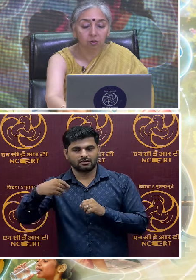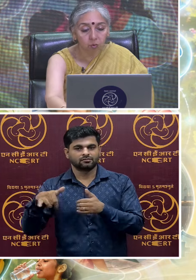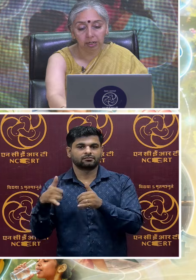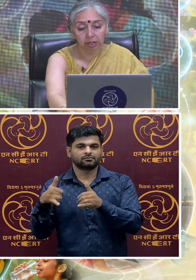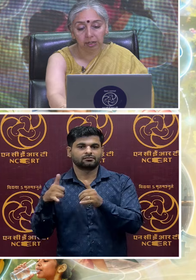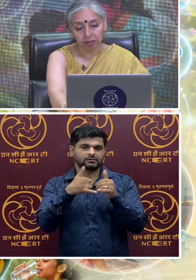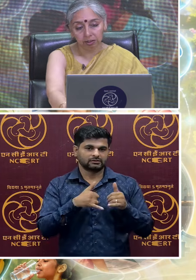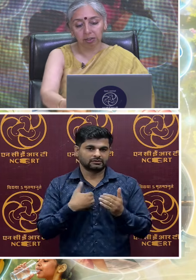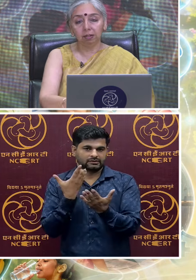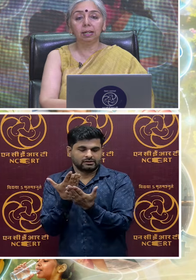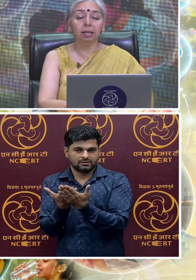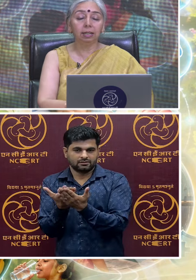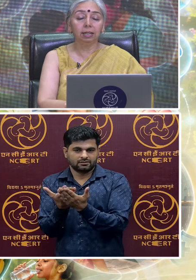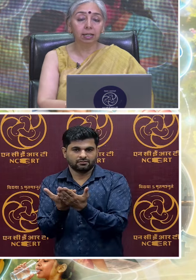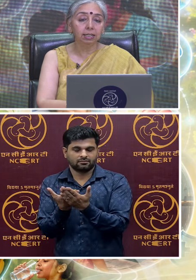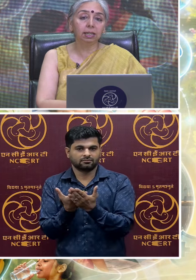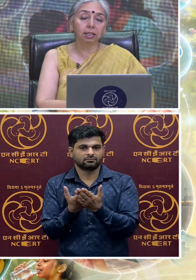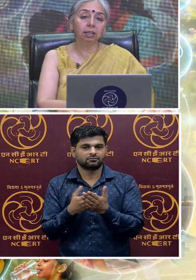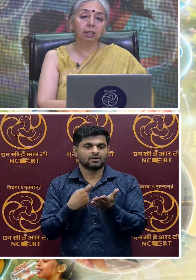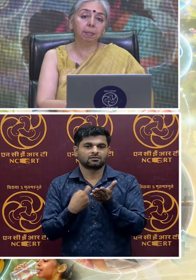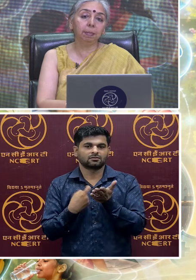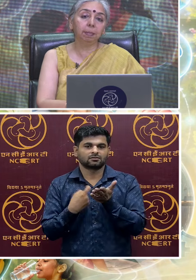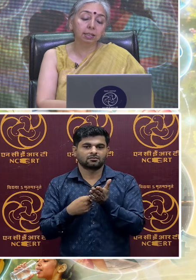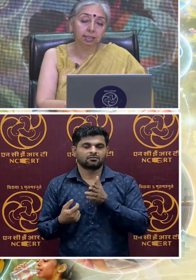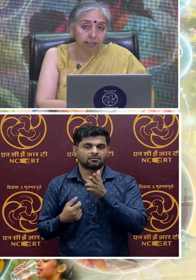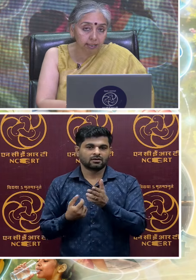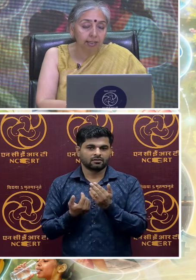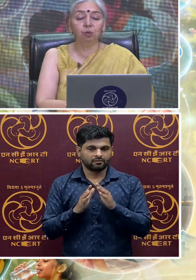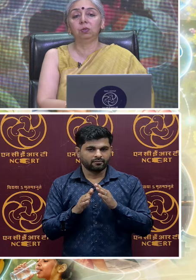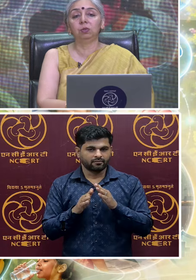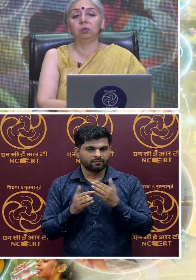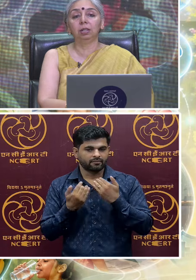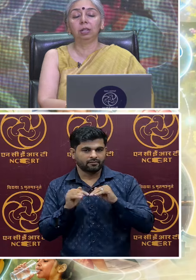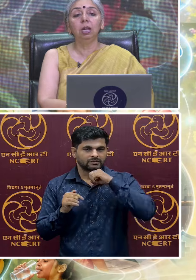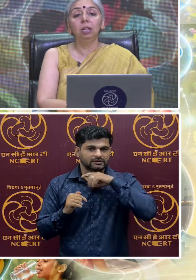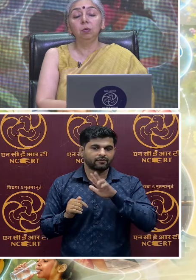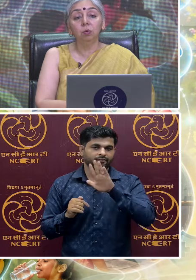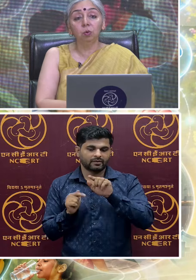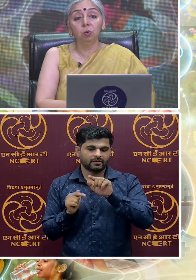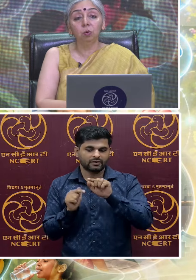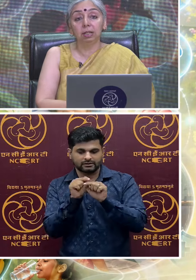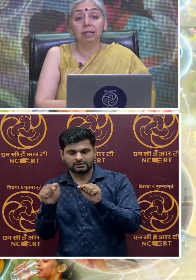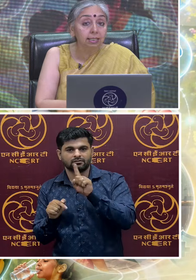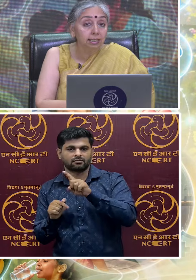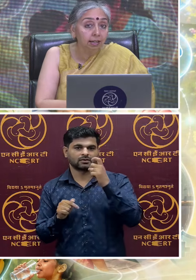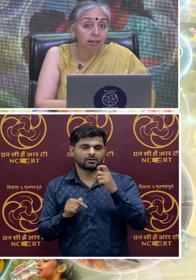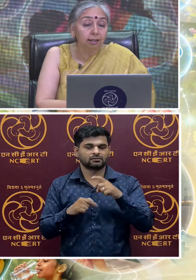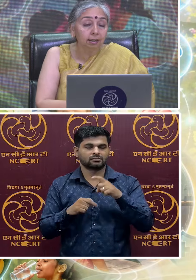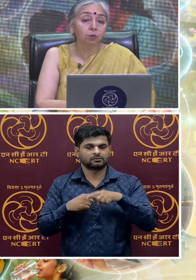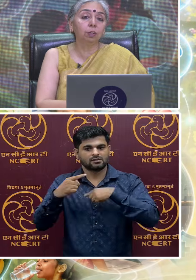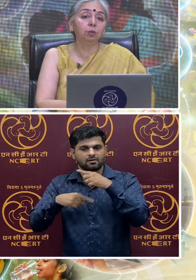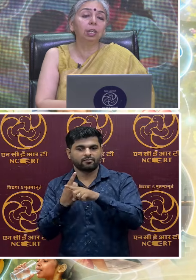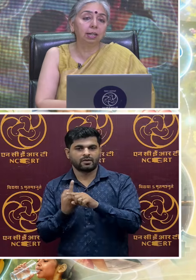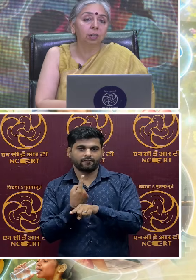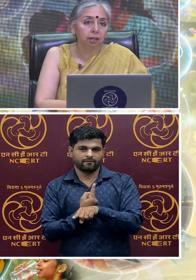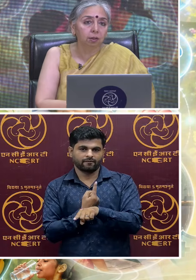में ज़रूर इंडल्ज करें। इनफैक्ट गाइडलाइंस ये कहती हैं कि 5 से 17 साल के जो बच्चे हैं इनको रोज़ एटलीस्ट 1 घंटा